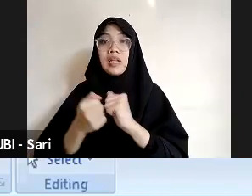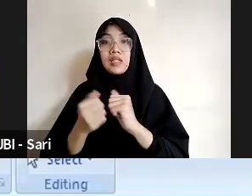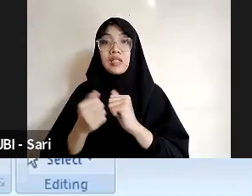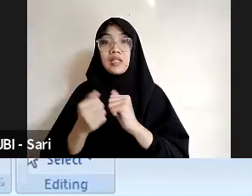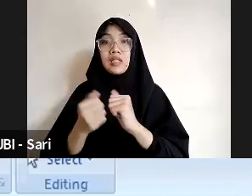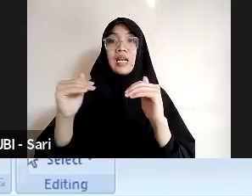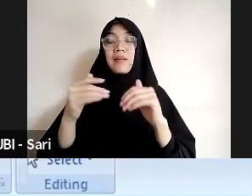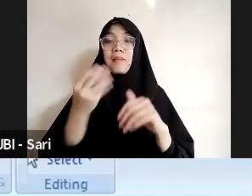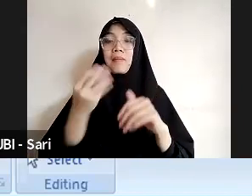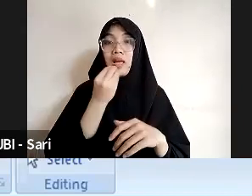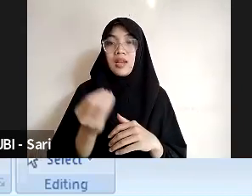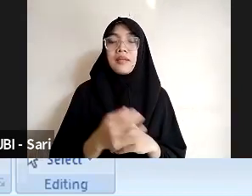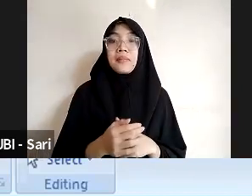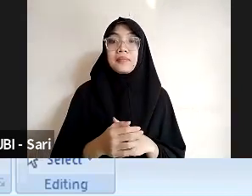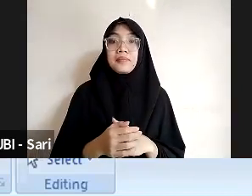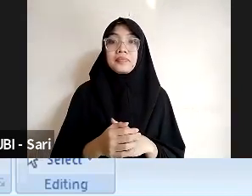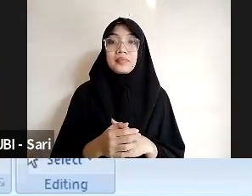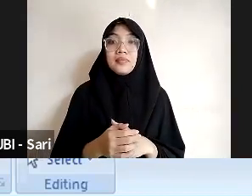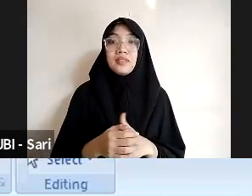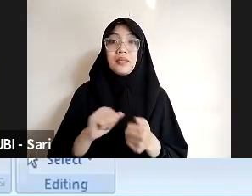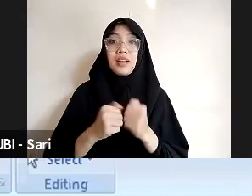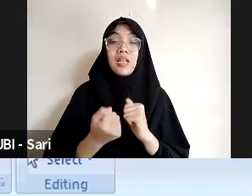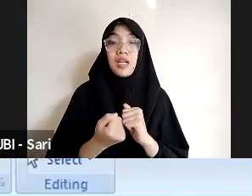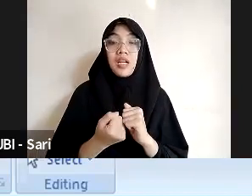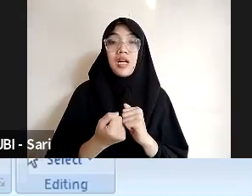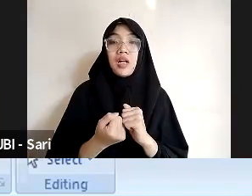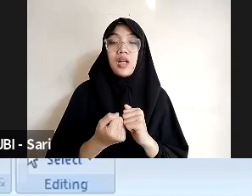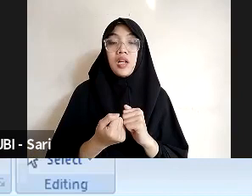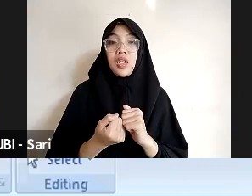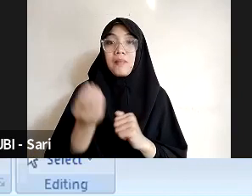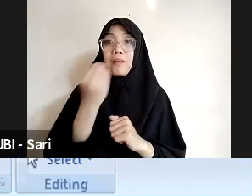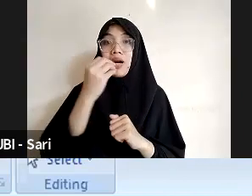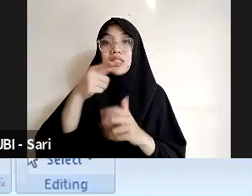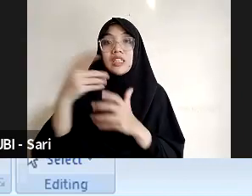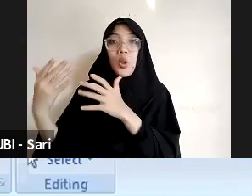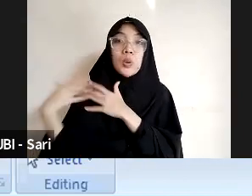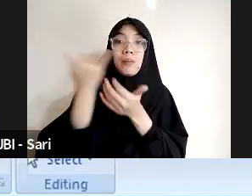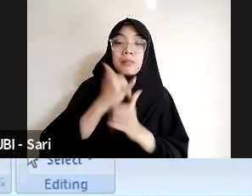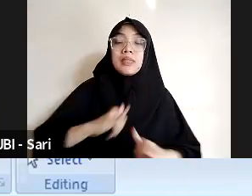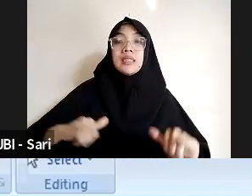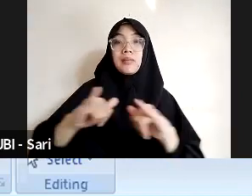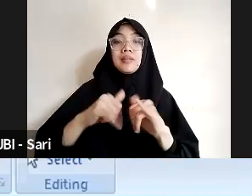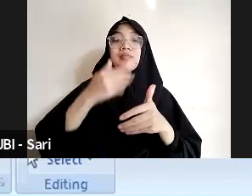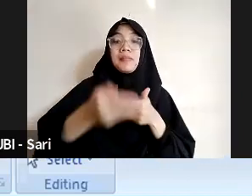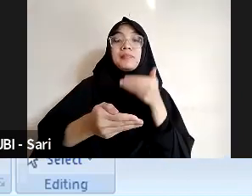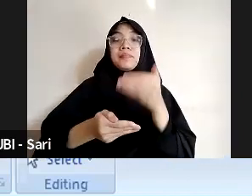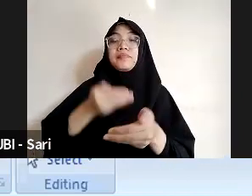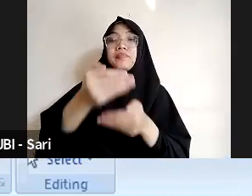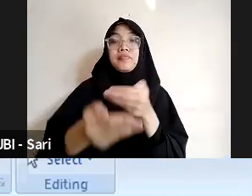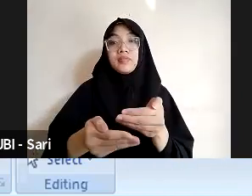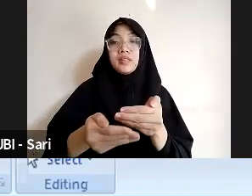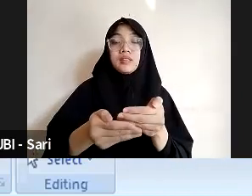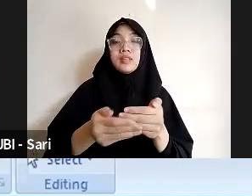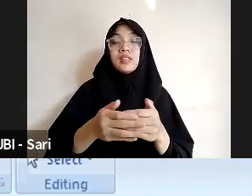ketidakadilan pangan. Dan soal pangan itu menjadi tanggung jawab bersama. Dan ini dilakukan bertahap, mulai dari social mapping,